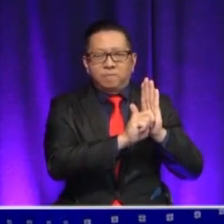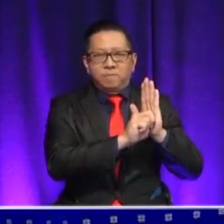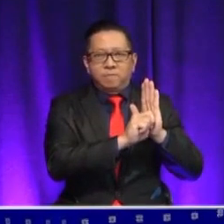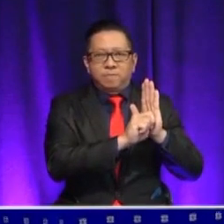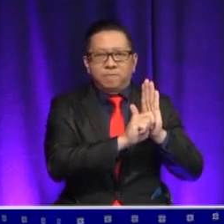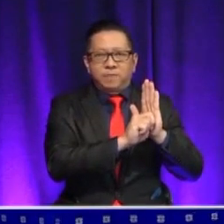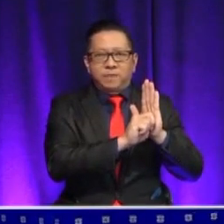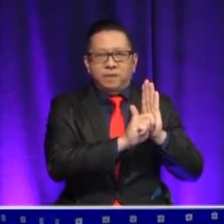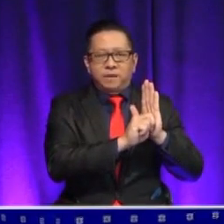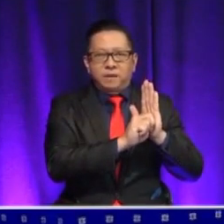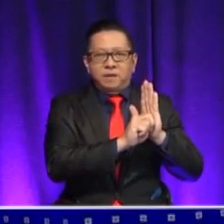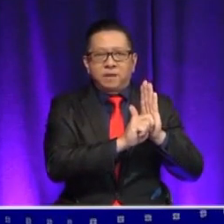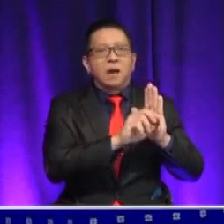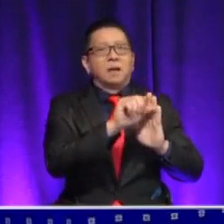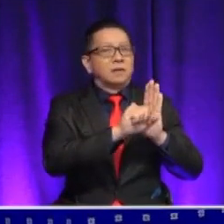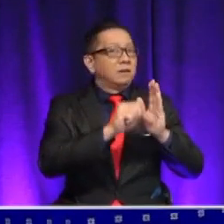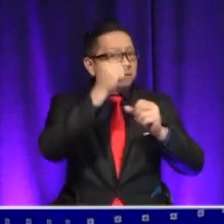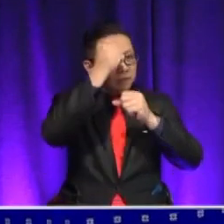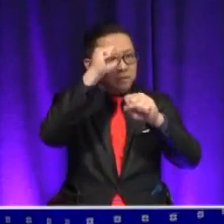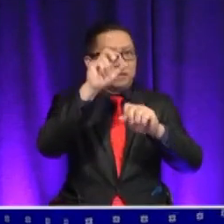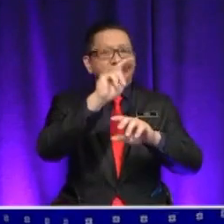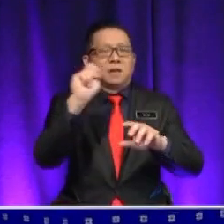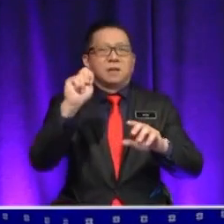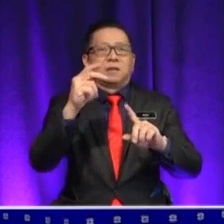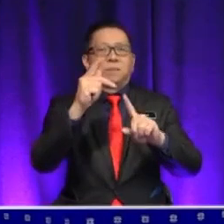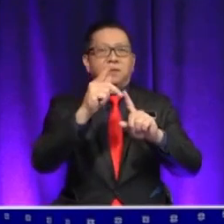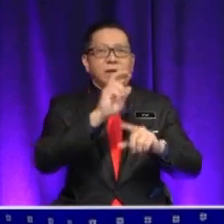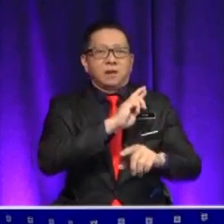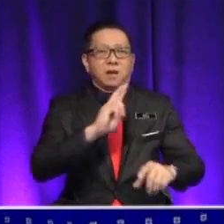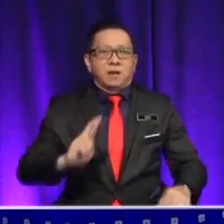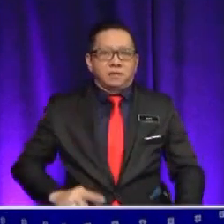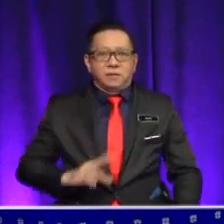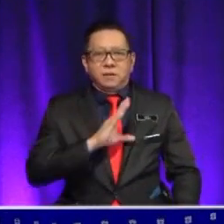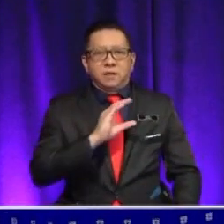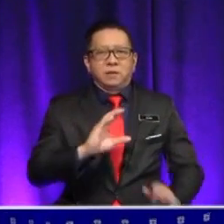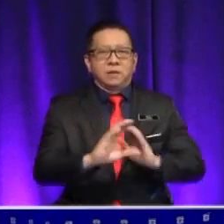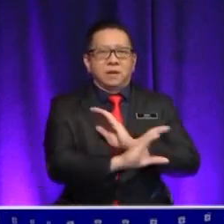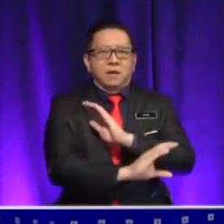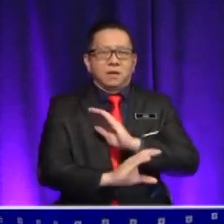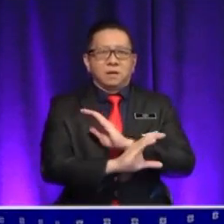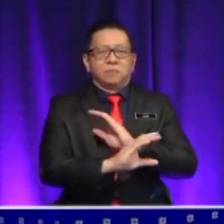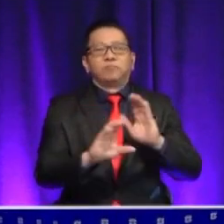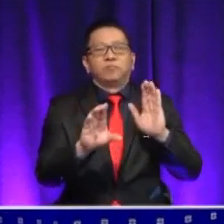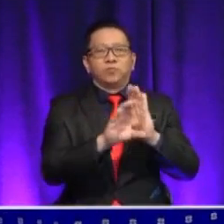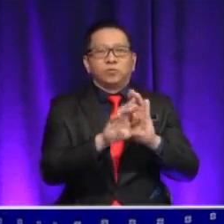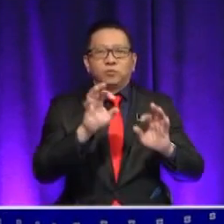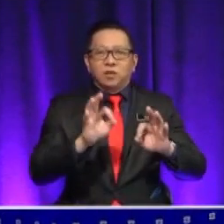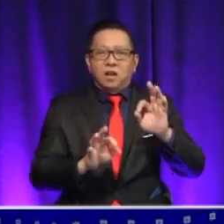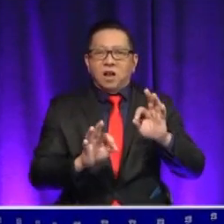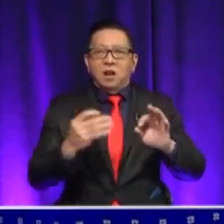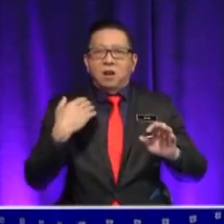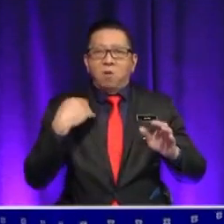kepada raja dan negara. Okey, Cikgu Farah bagi contoh. Katakanlah seorang atlet yang mewakili negara